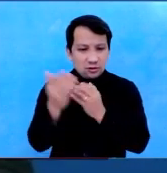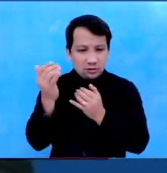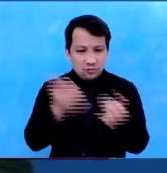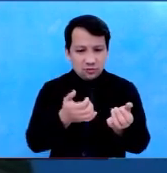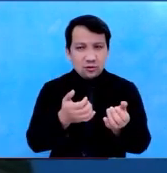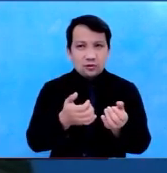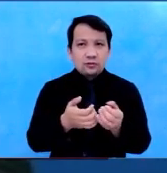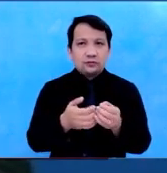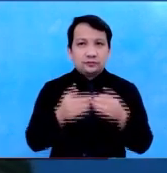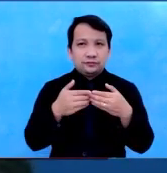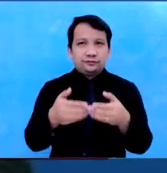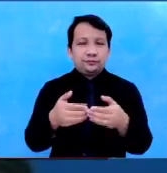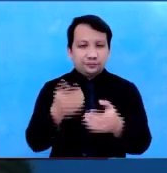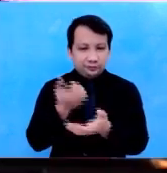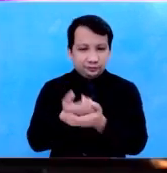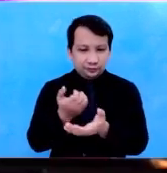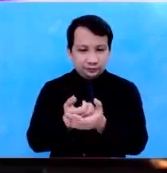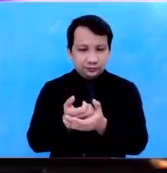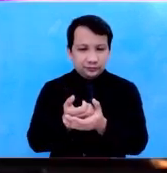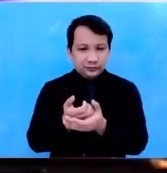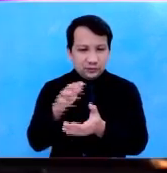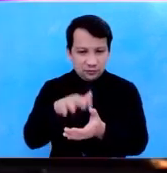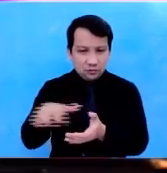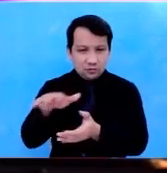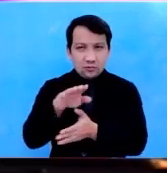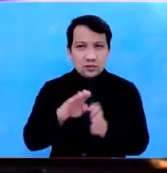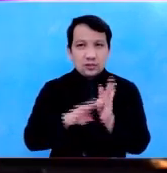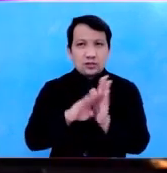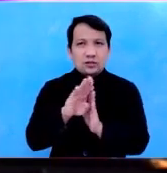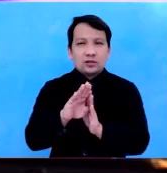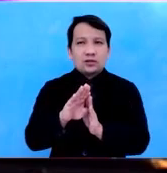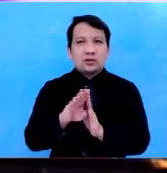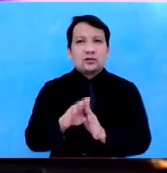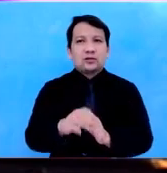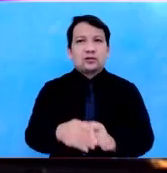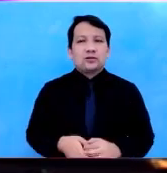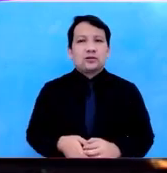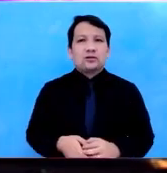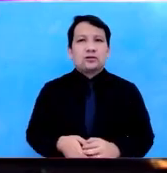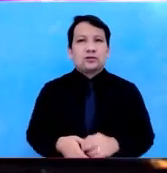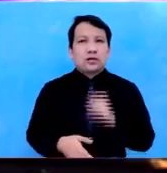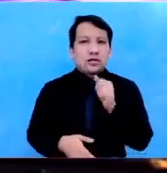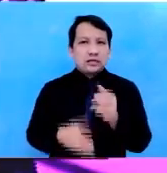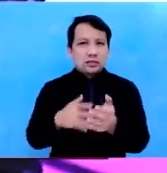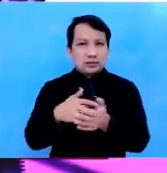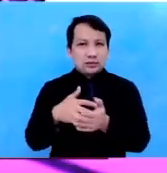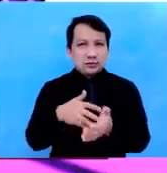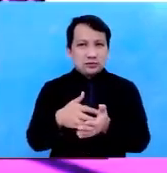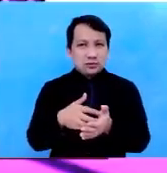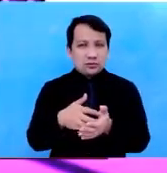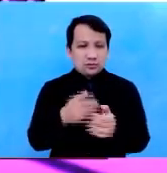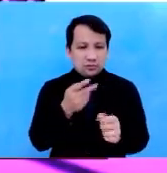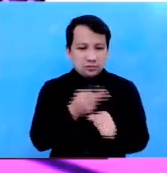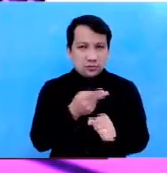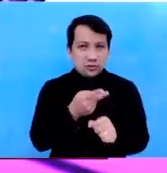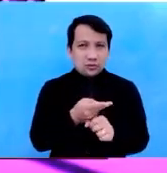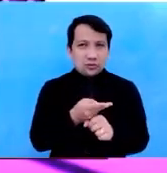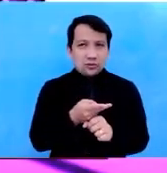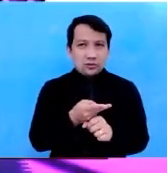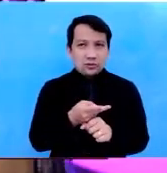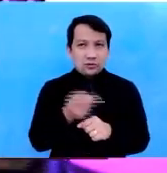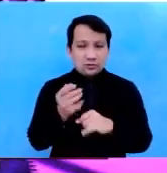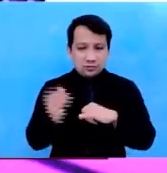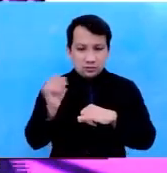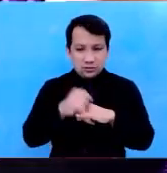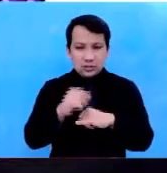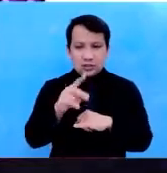ongoing economic recovery. I think it's not much of a weak peso than a strong dollar. Pag mataas ang interest rate, right, it